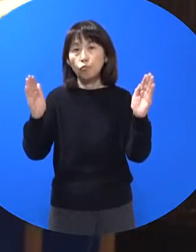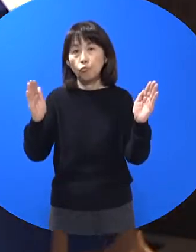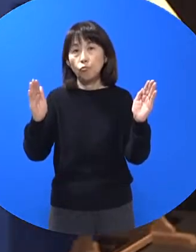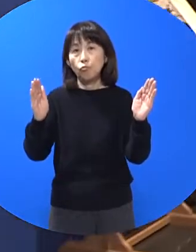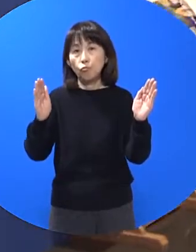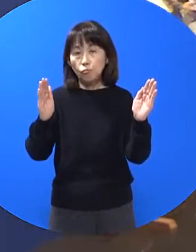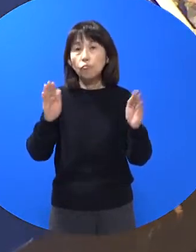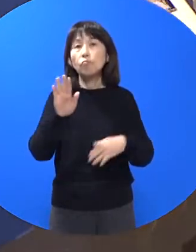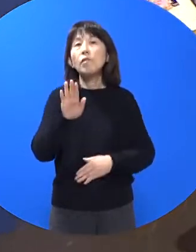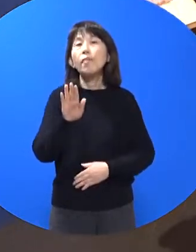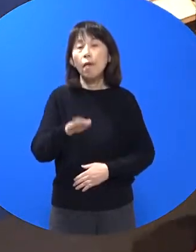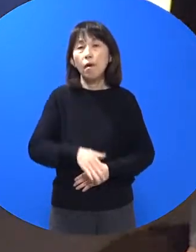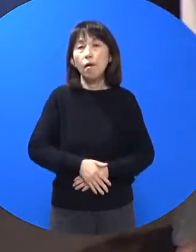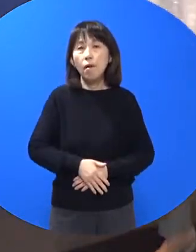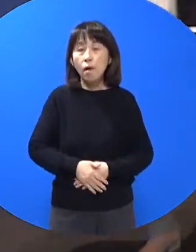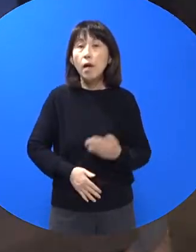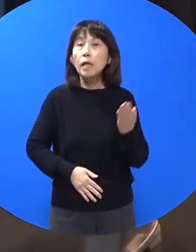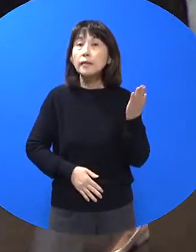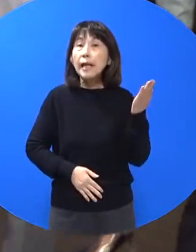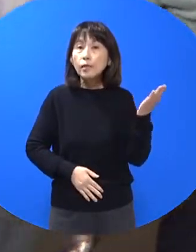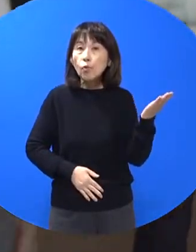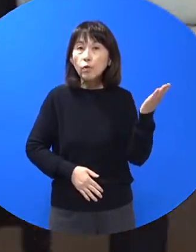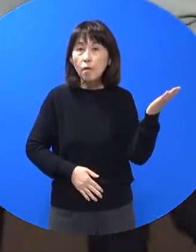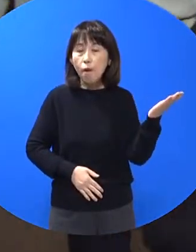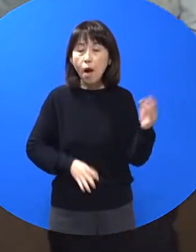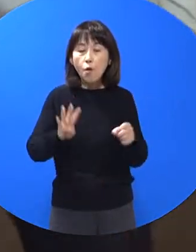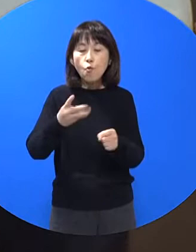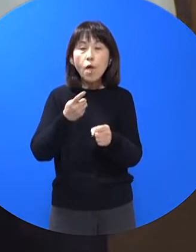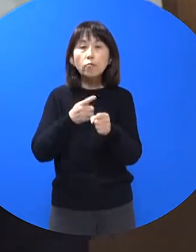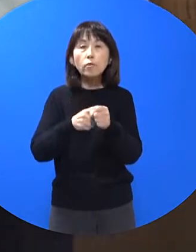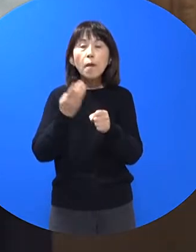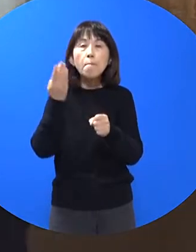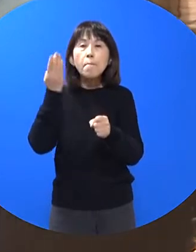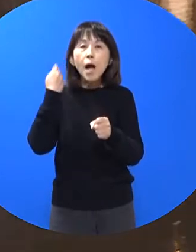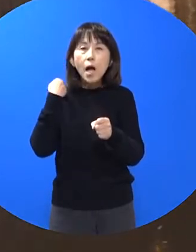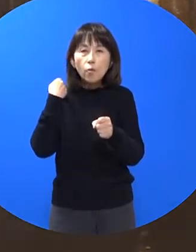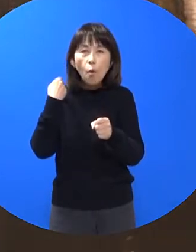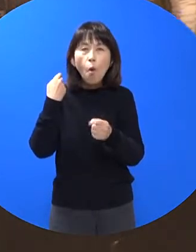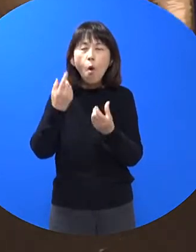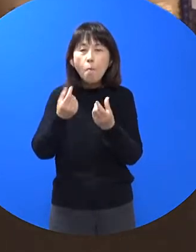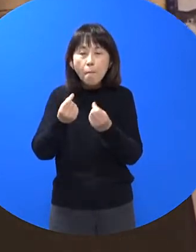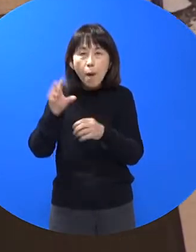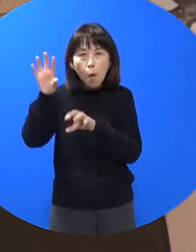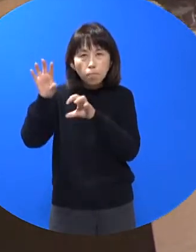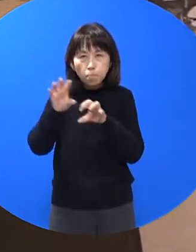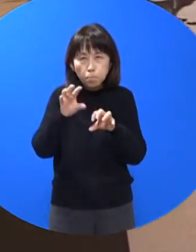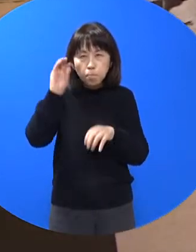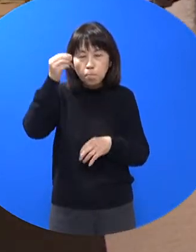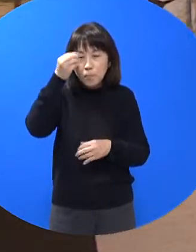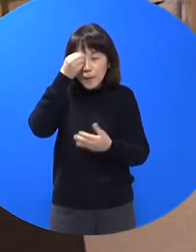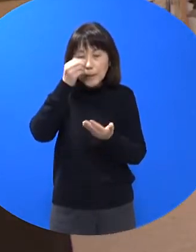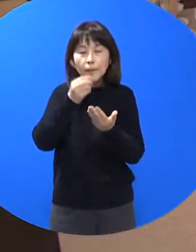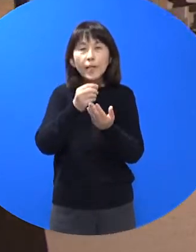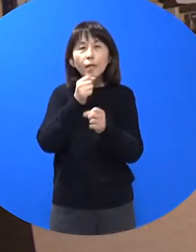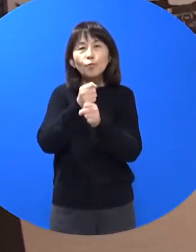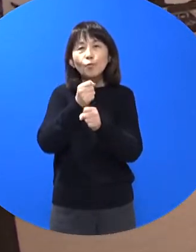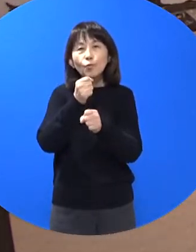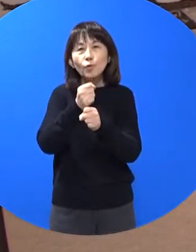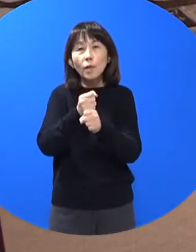した。第3章では400年前当時の姿を再現した模型が展示されています